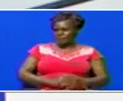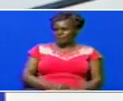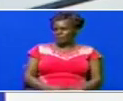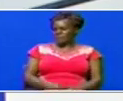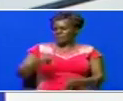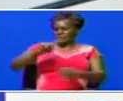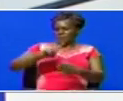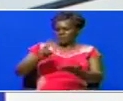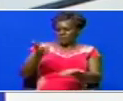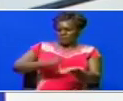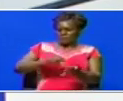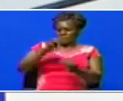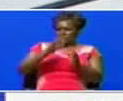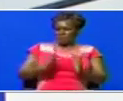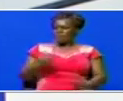registered voters,